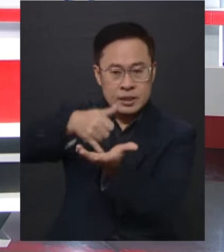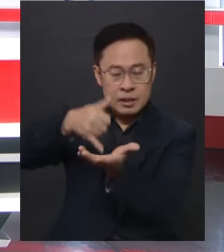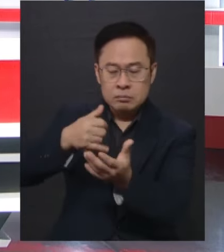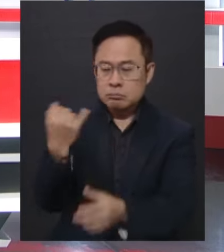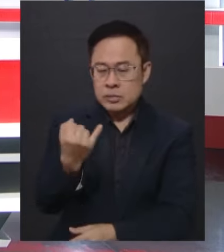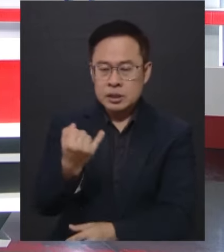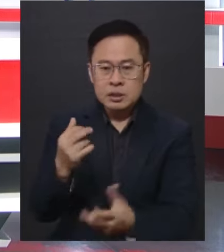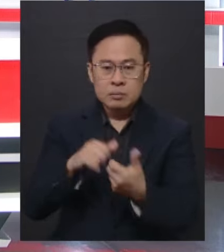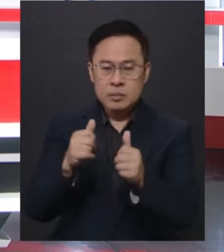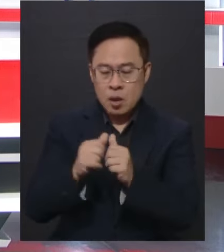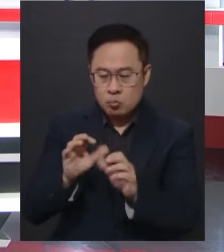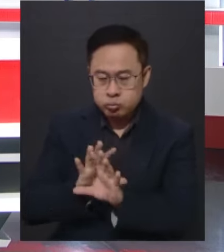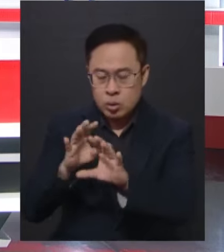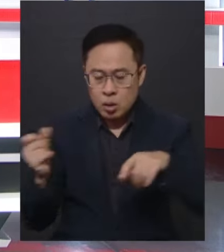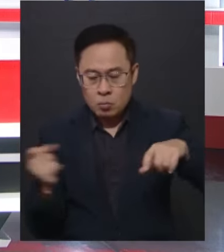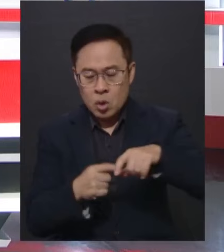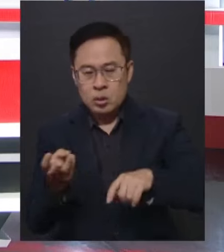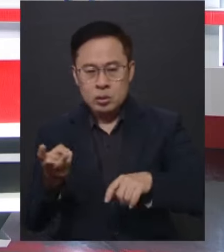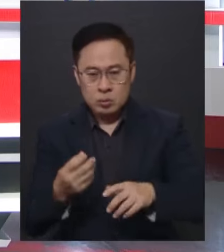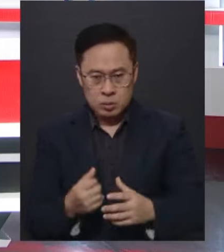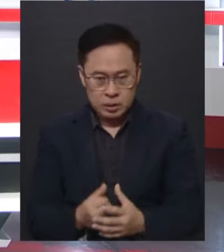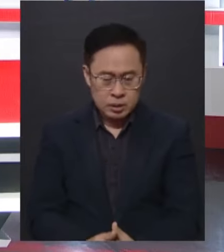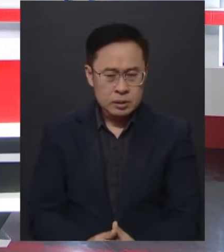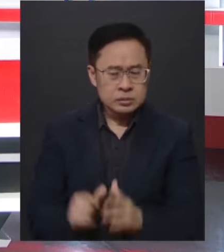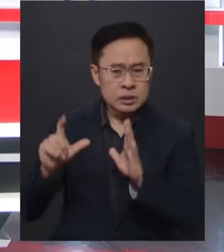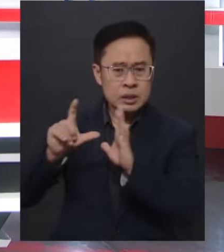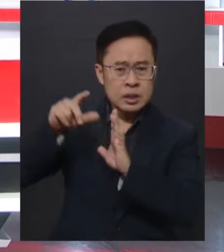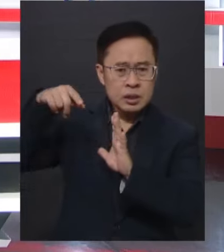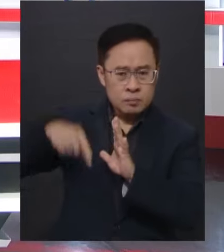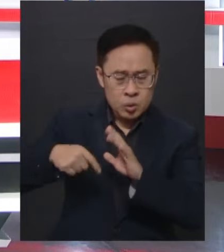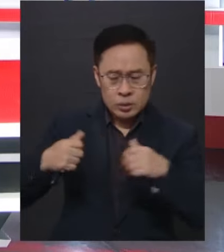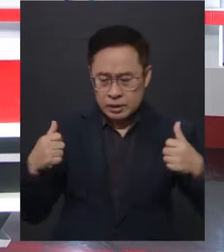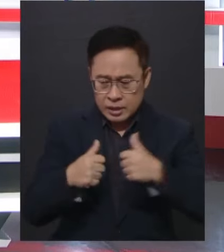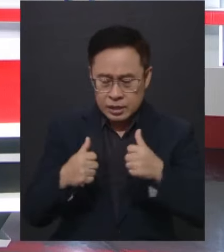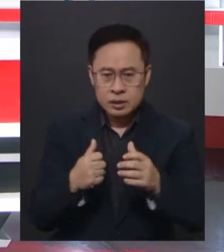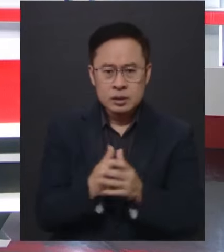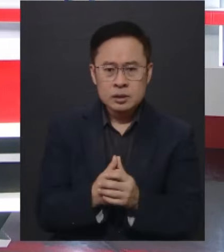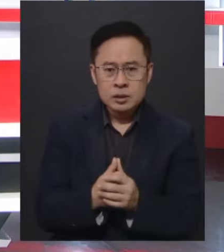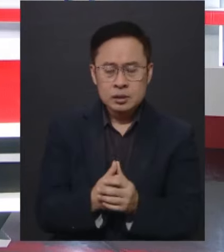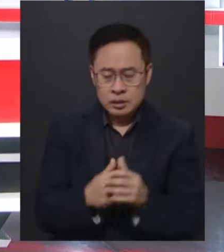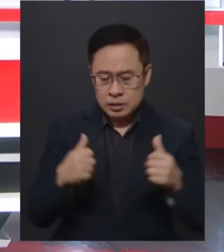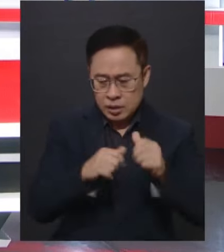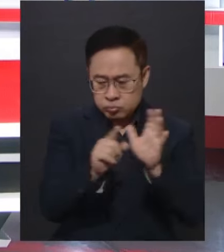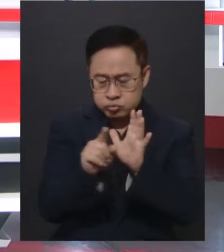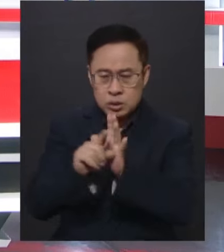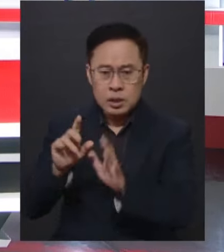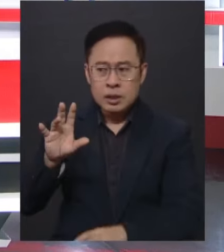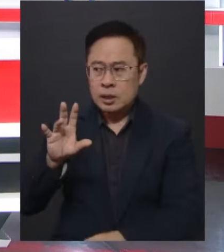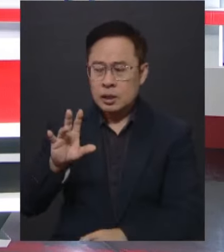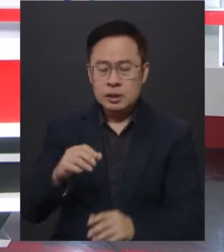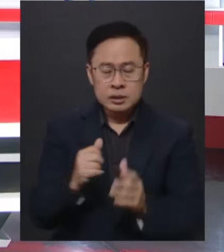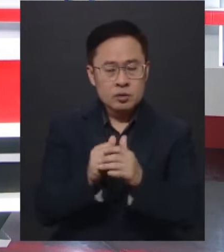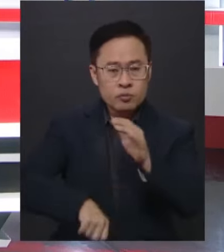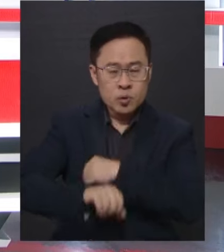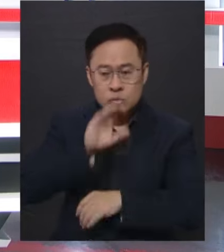ประตูนั้นน้อยไปนิดนึงอแหมแล้วก็ถือว่าเป็นการเจอกันกับลำพูนเนี่ย 2นัดในรอบ 7-8วันด้วยนะเพราะว่าเพิ่งเจอกันมาในช้างเ